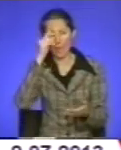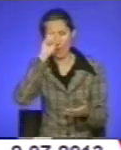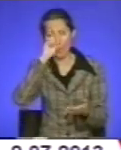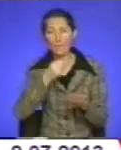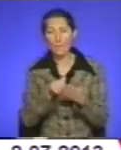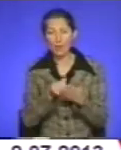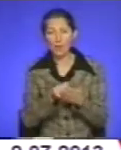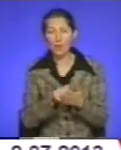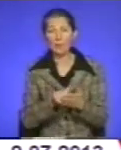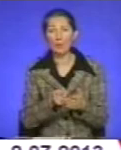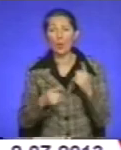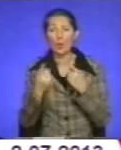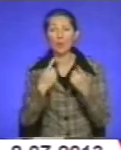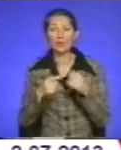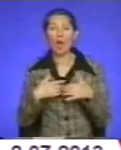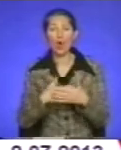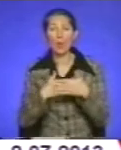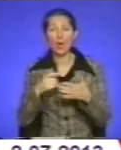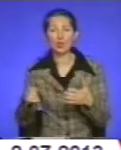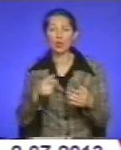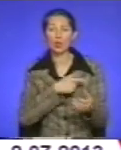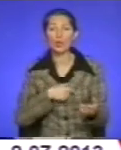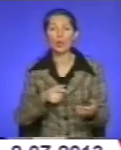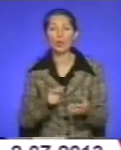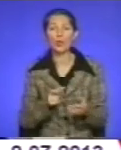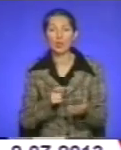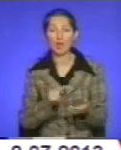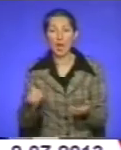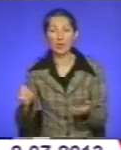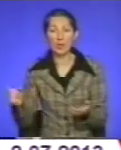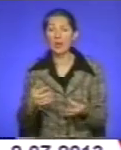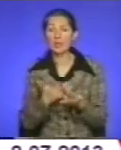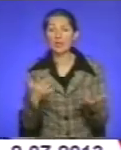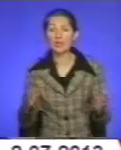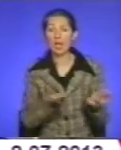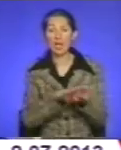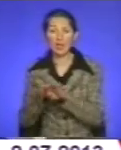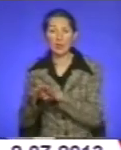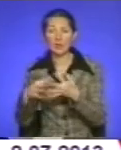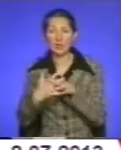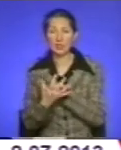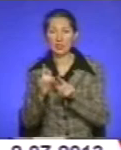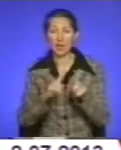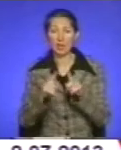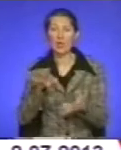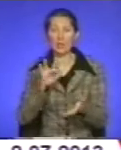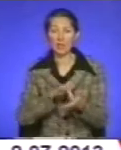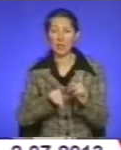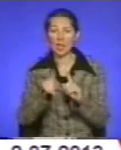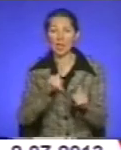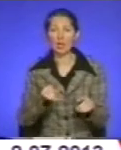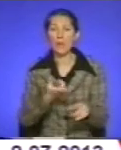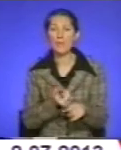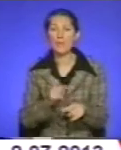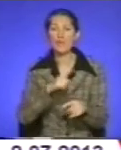обговорювався і громадськістю, і депутатами різних рівнів, і сільських рад, і міських рад, і районних рад. Тобто більше